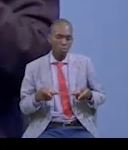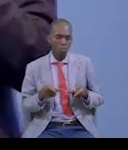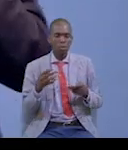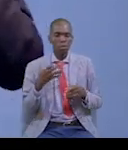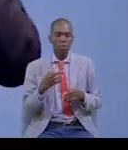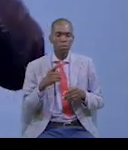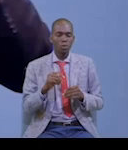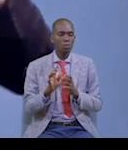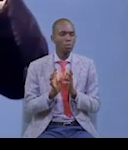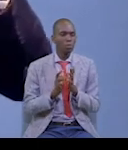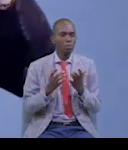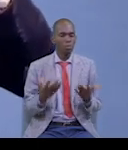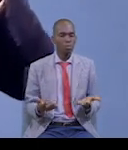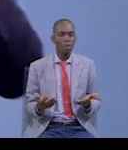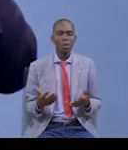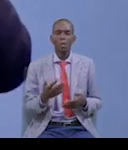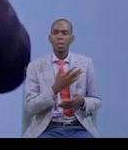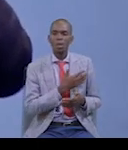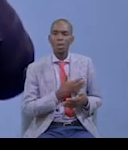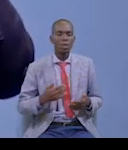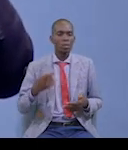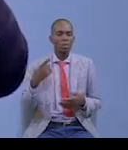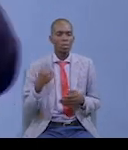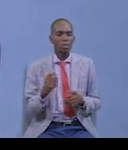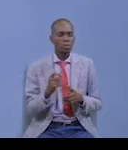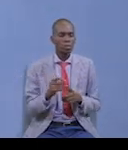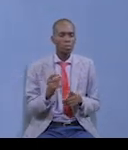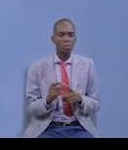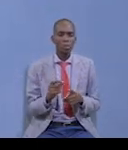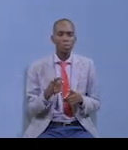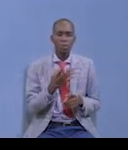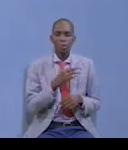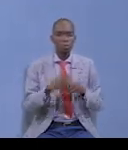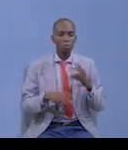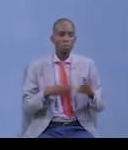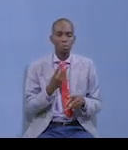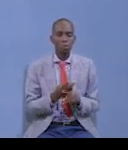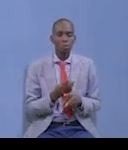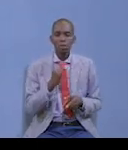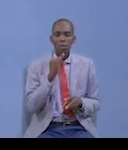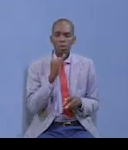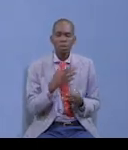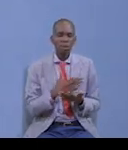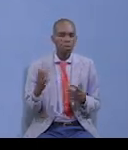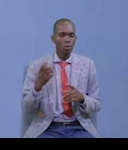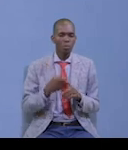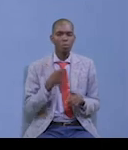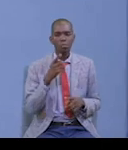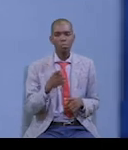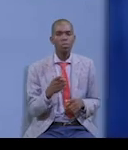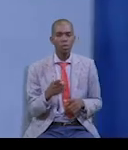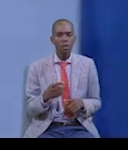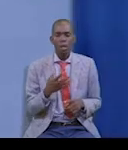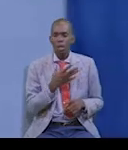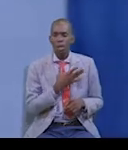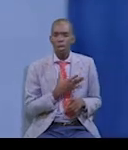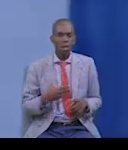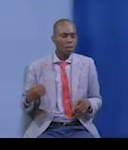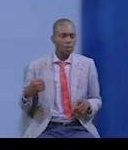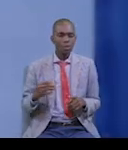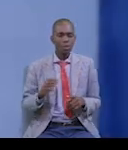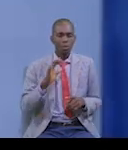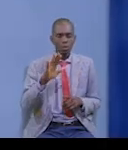భాగాన్ని తీసుకోగానే, అండ్ ద వరల్డ్ ఇస్ అవే ఫ్రమ్ యు, అప్పుడు లోకం మీకు దూరంగా ఉంటుంది. సరౌండింగ్ ఇస్ cleared of